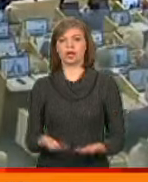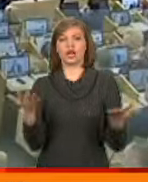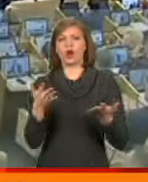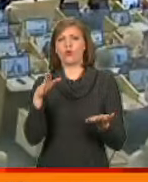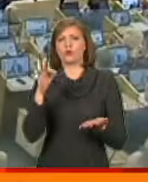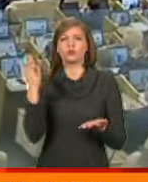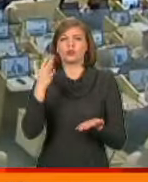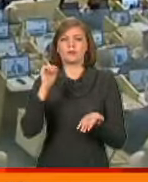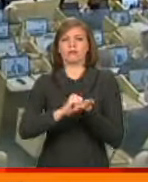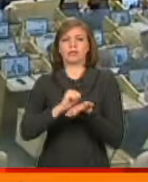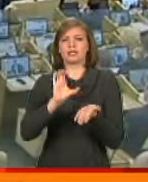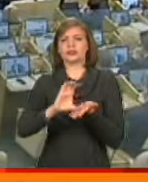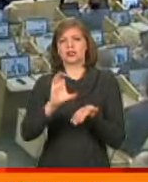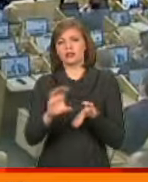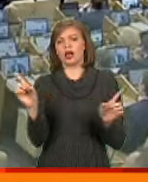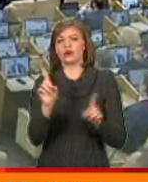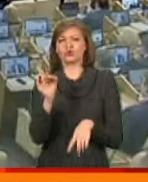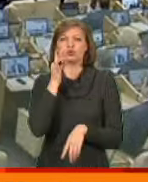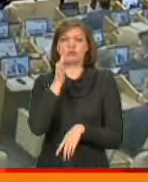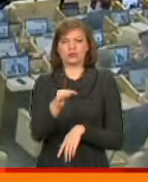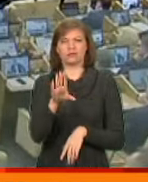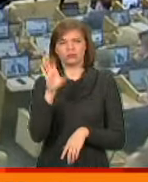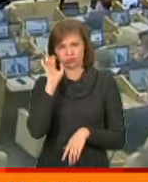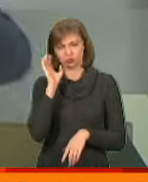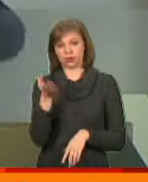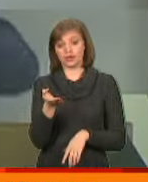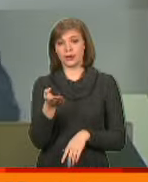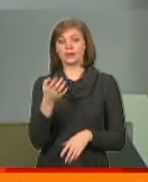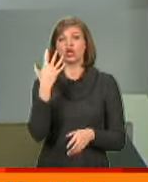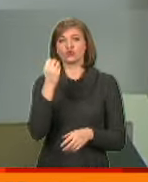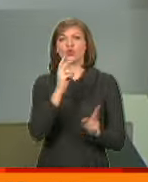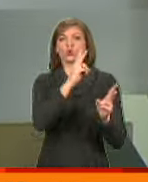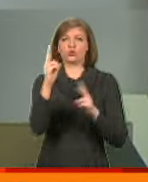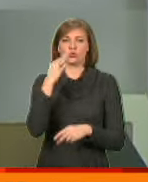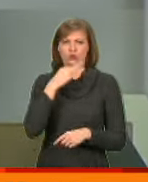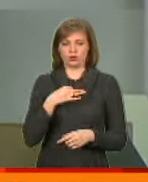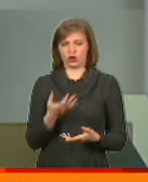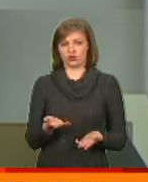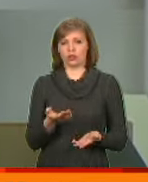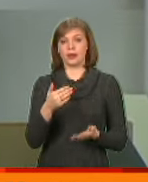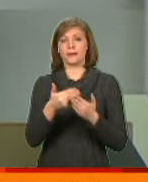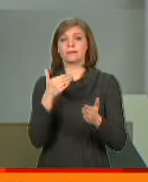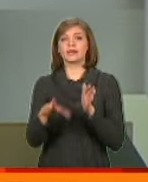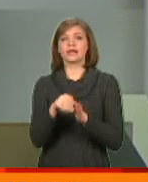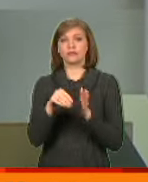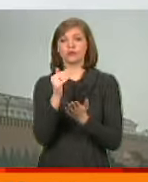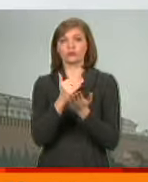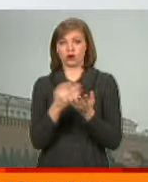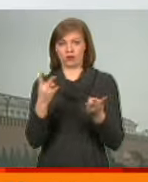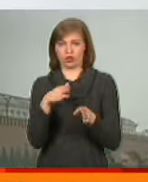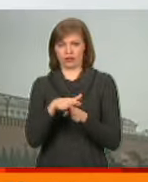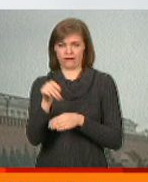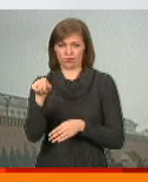Какой-то там пресс-секретарь что-то сказал. Послушайте, там еще кто-то скажет. Предвиборную программу надо